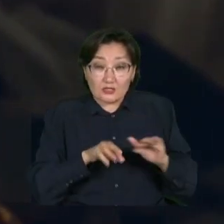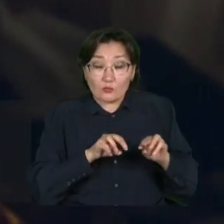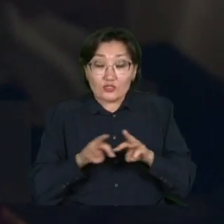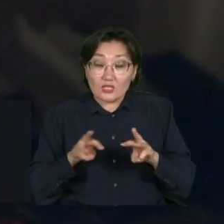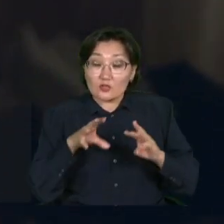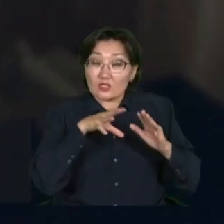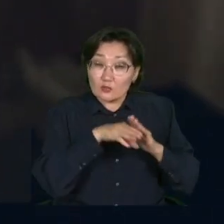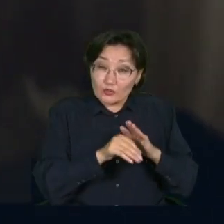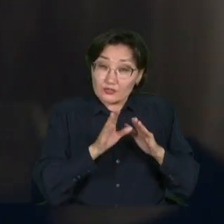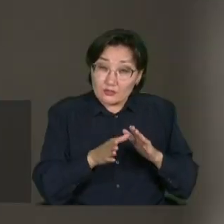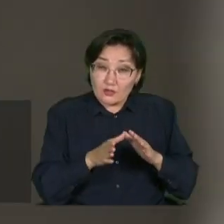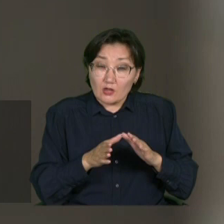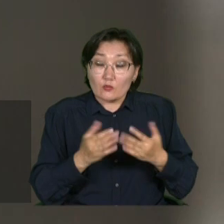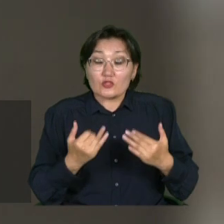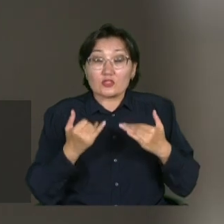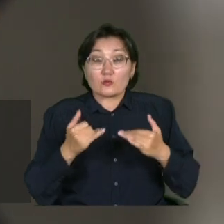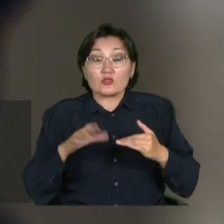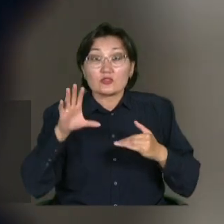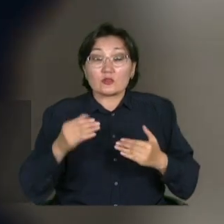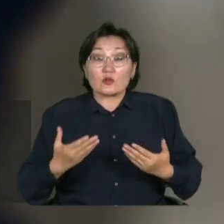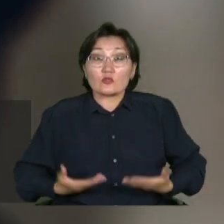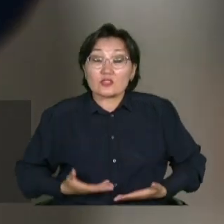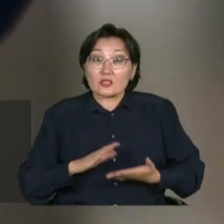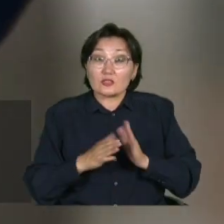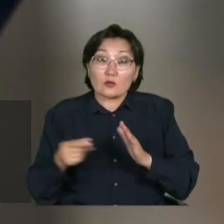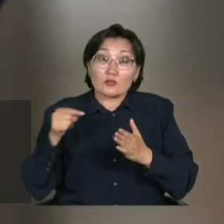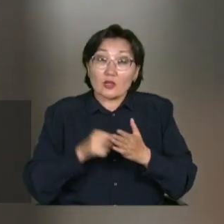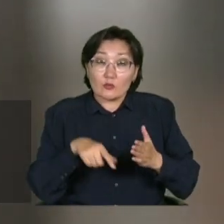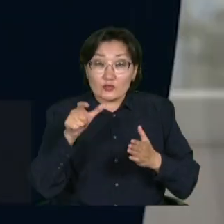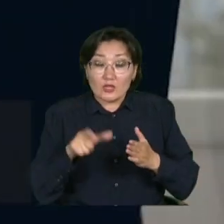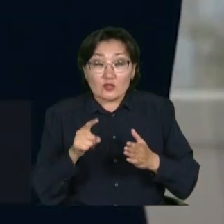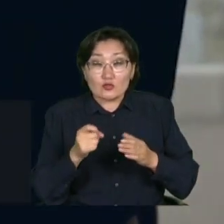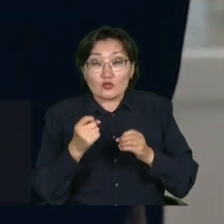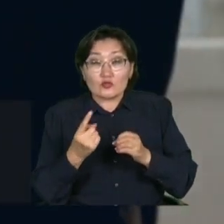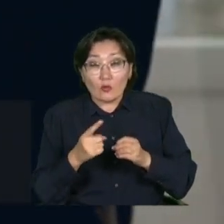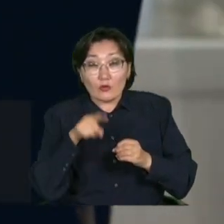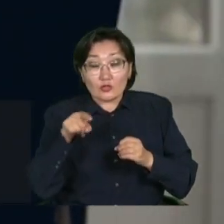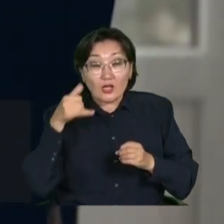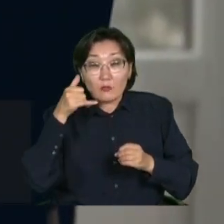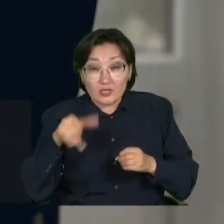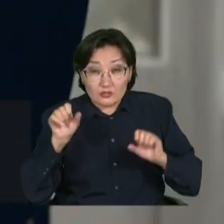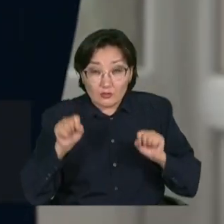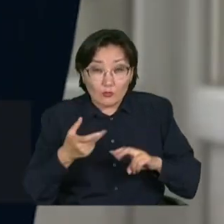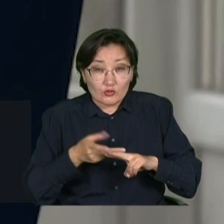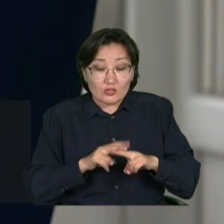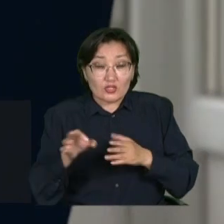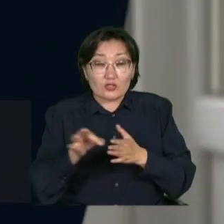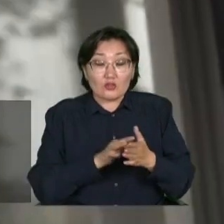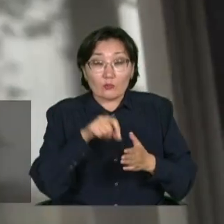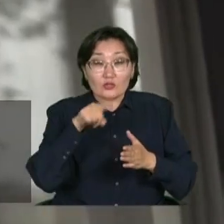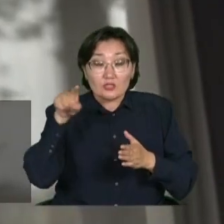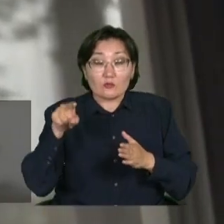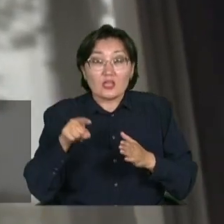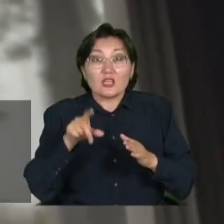министрлігіне қарасты болады. Айтпақшы, енді өмірлік қиын жағдайға тап болған адам 111 нөміріне хабарласа алады. Бұл шұғыл нөмірлер